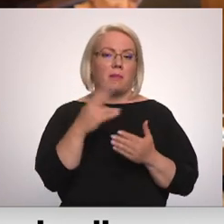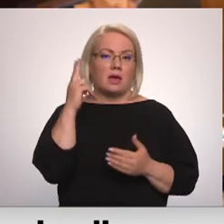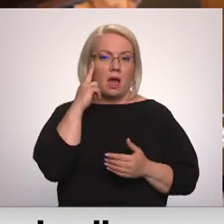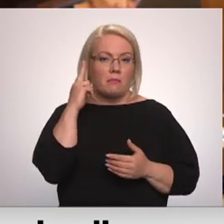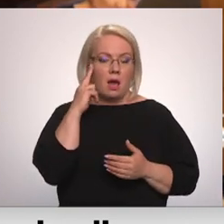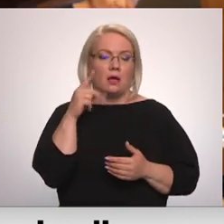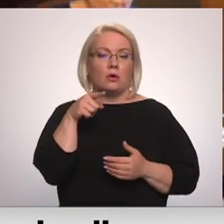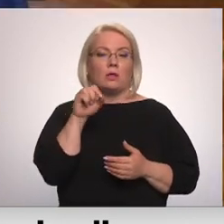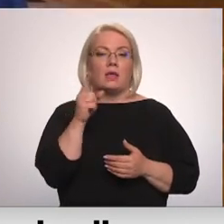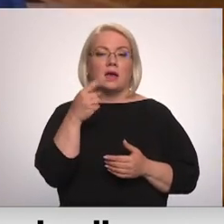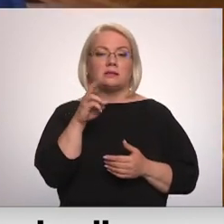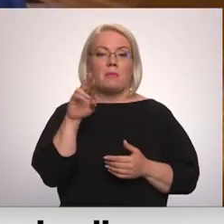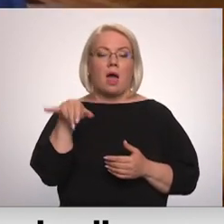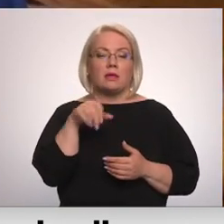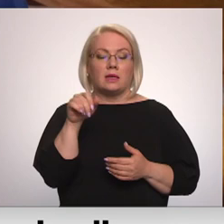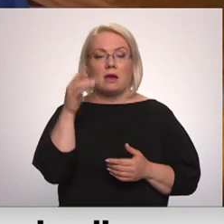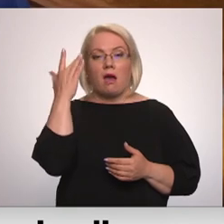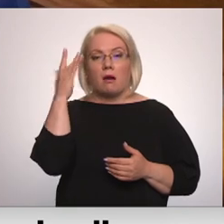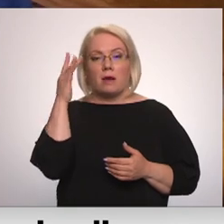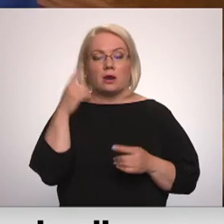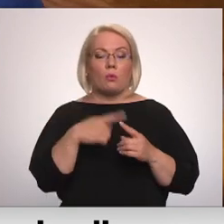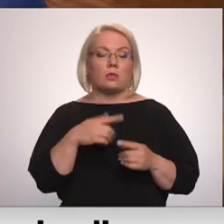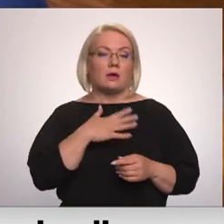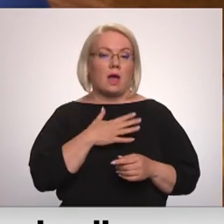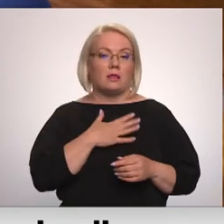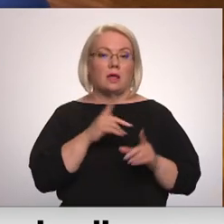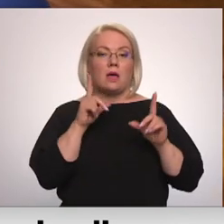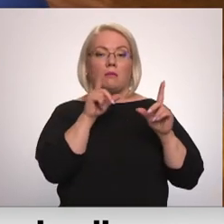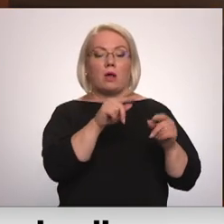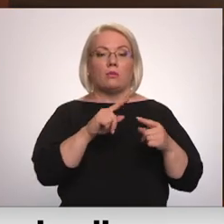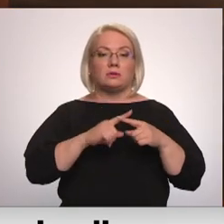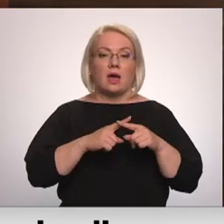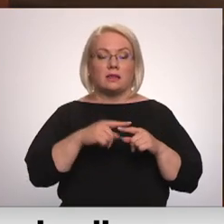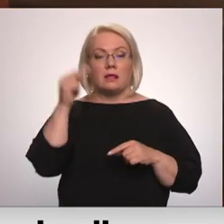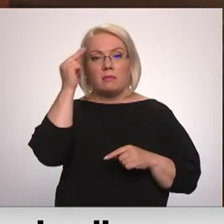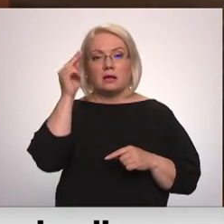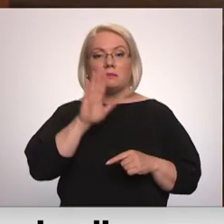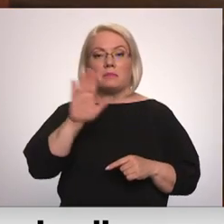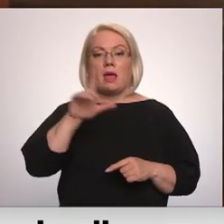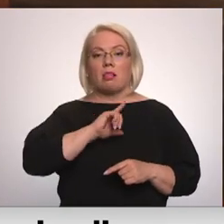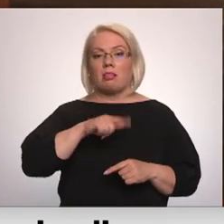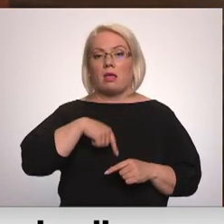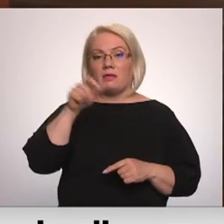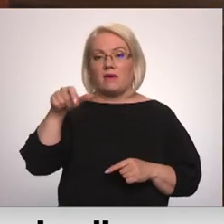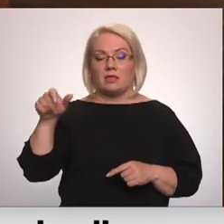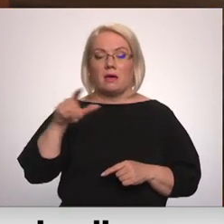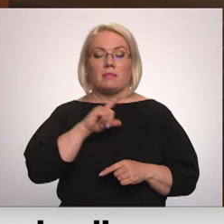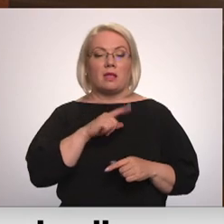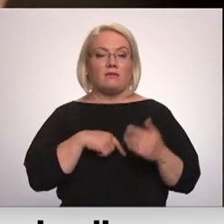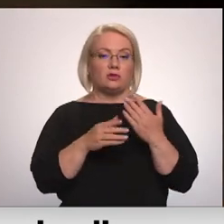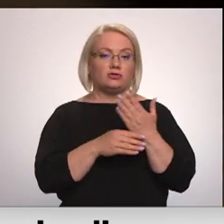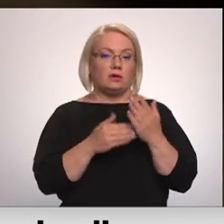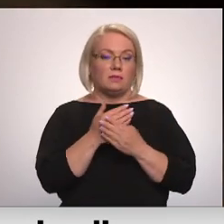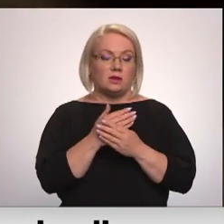un Tasmānija un Amerika un Kanāda, brauc adīt mācīties pie latvietēm, jā, latviešu cimdus. Ar